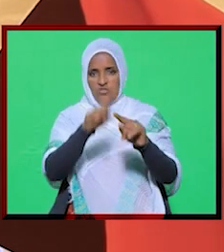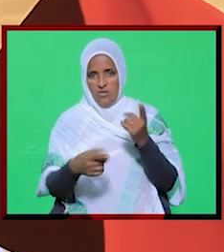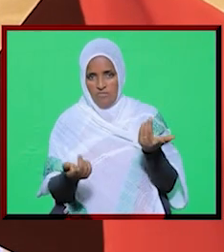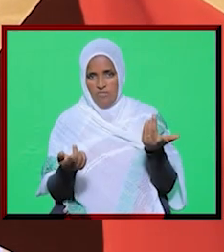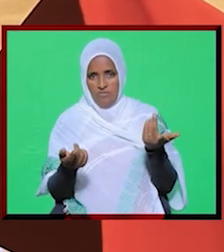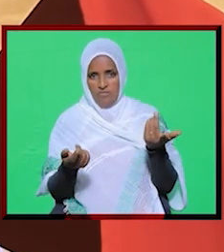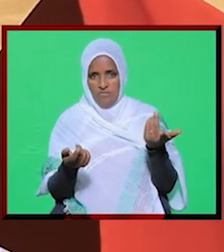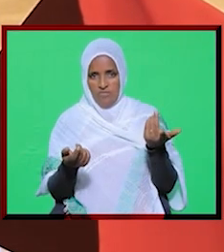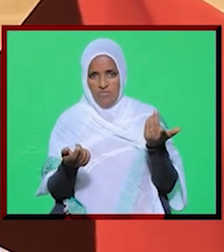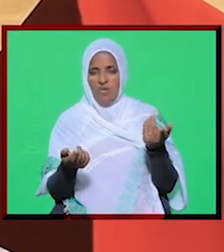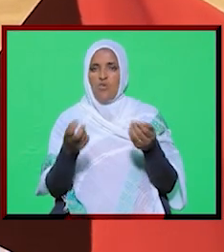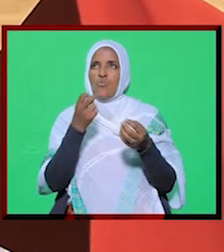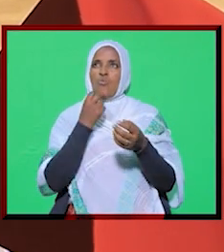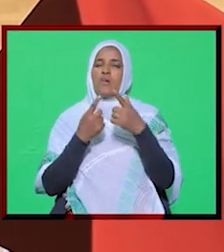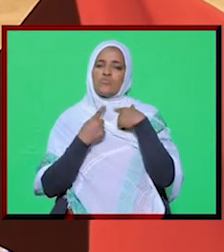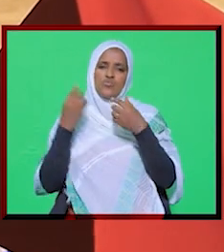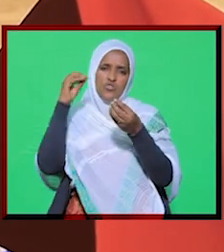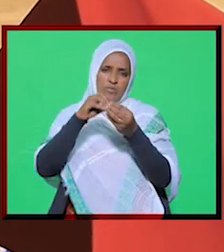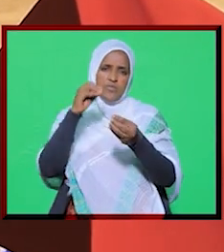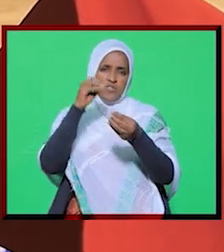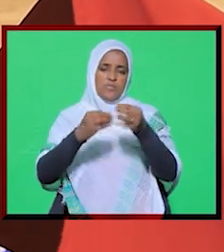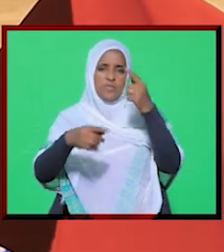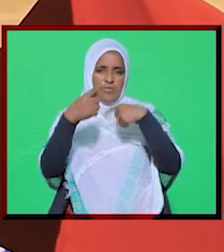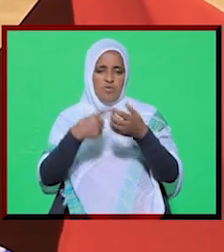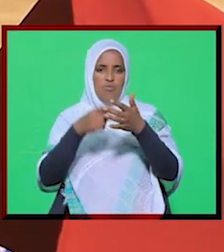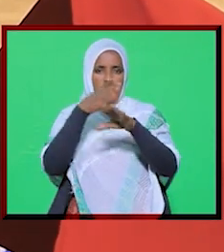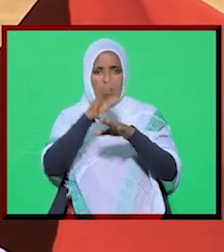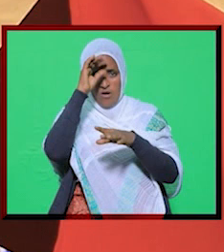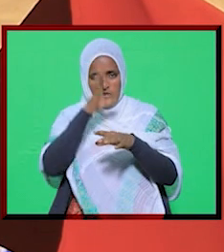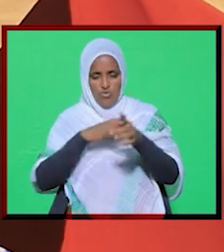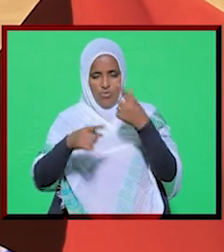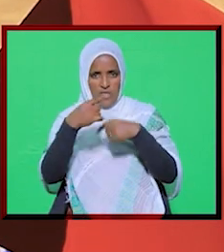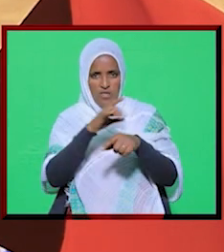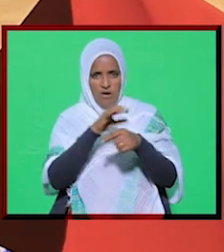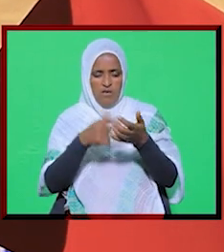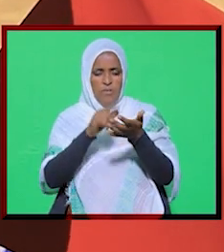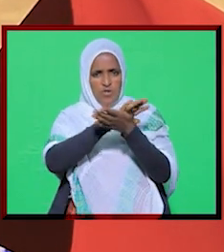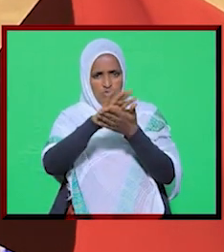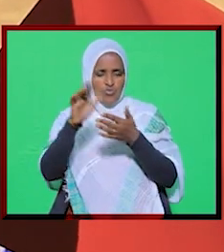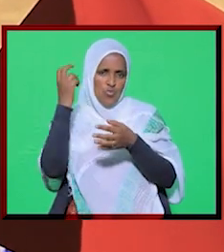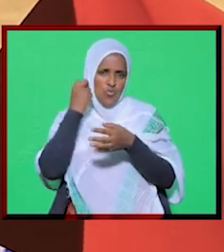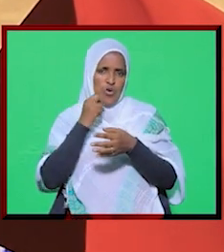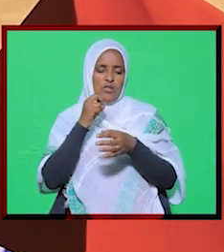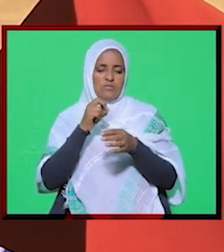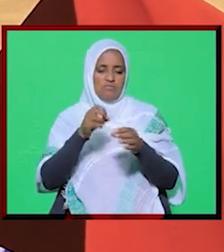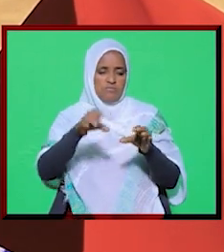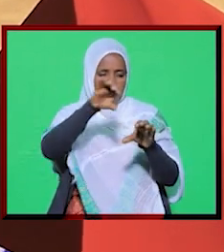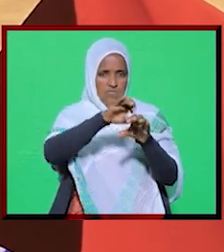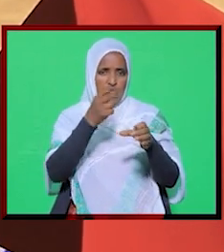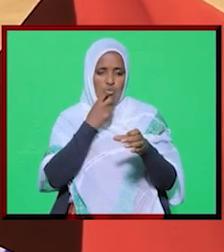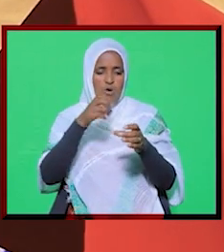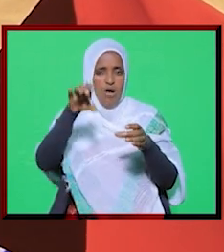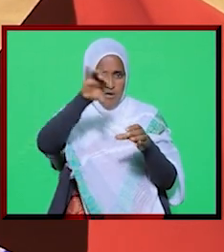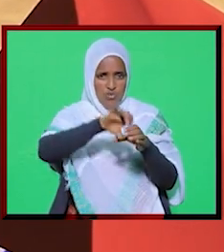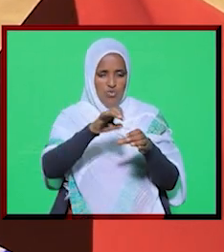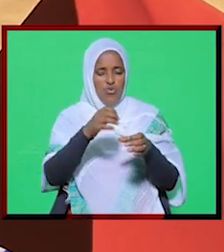አልቻለም። ውሃ ጥሙ የባሰ መጣ። በኋላ አንድ ሰው መጣና በንጹህ የወርቅ መቅጃ ያንን ውሃ